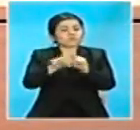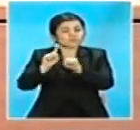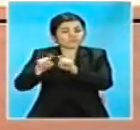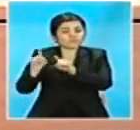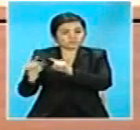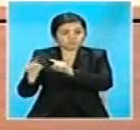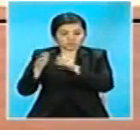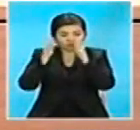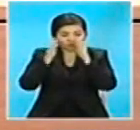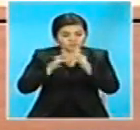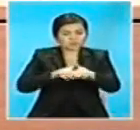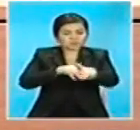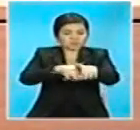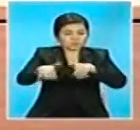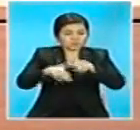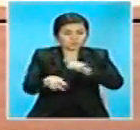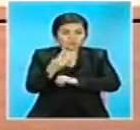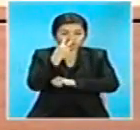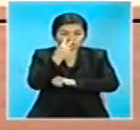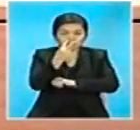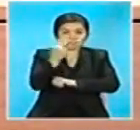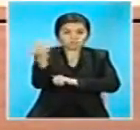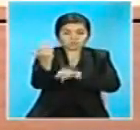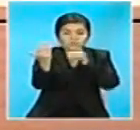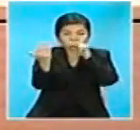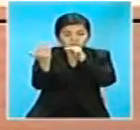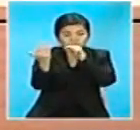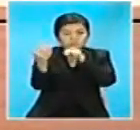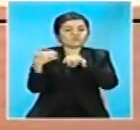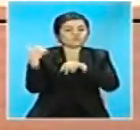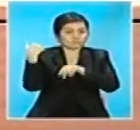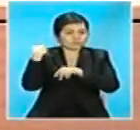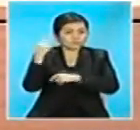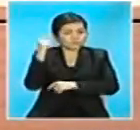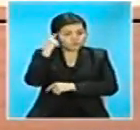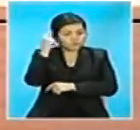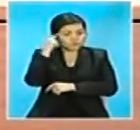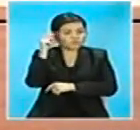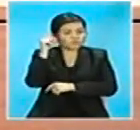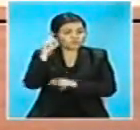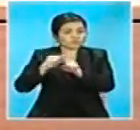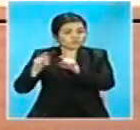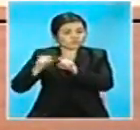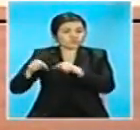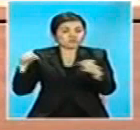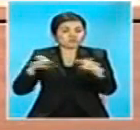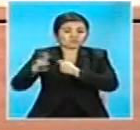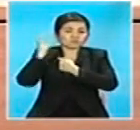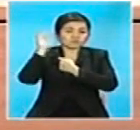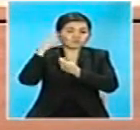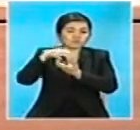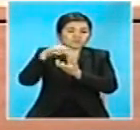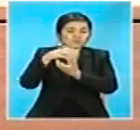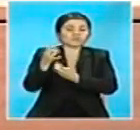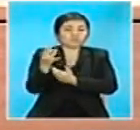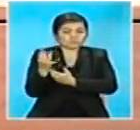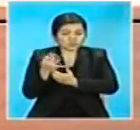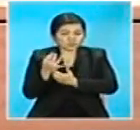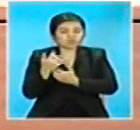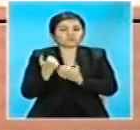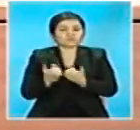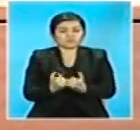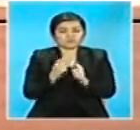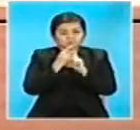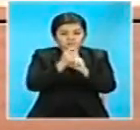ที่ชมการถ่ายทอดทีวีอยู่นะครับก็คงจะได้รับทราบข้อมูลจากทั้งสองฝ่ายซึ่งระบบประชาธิปไต